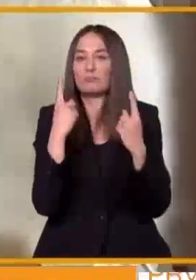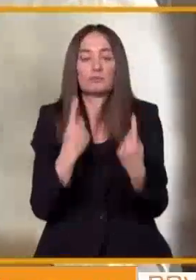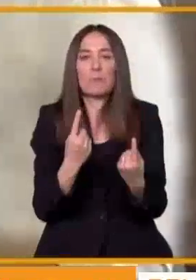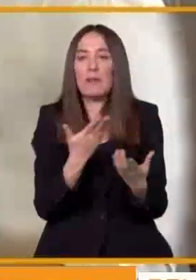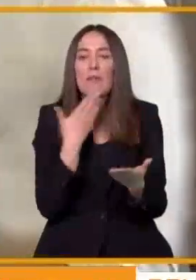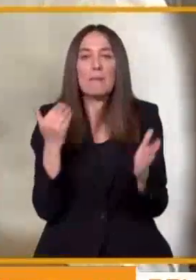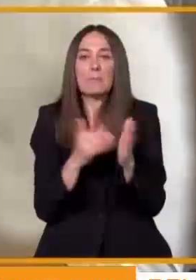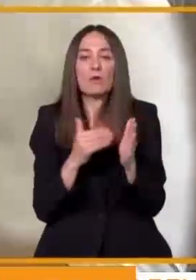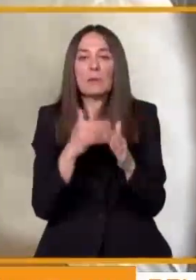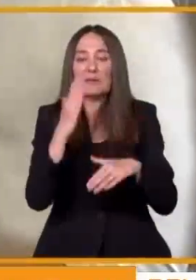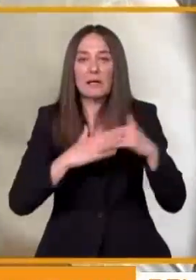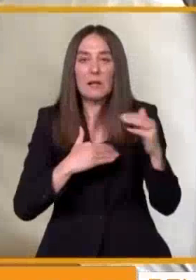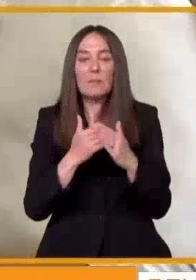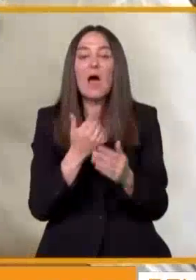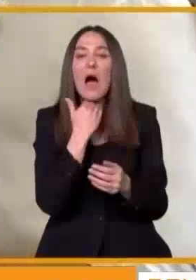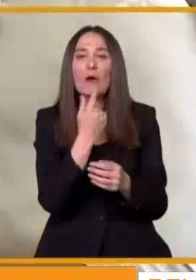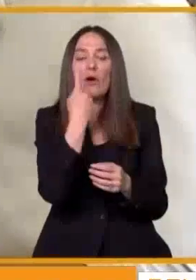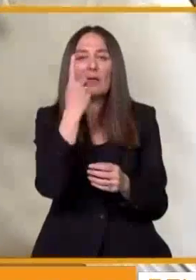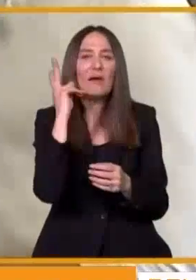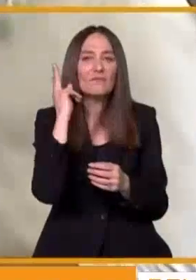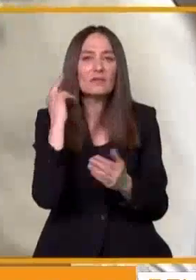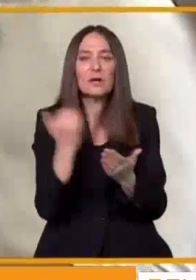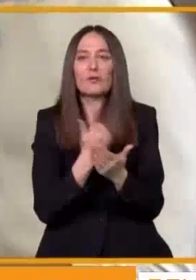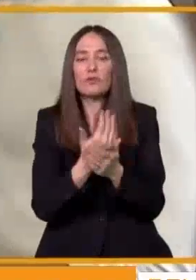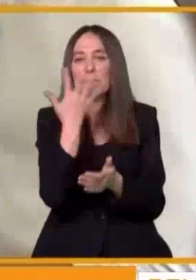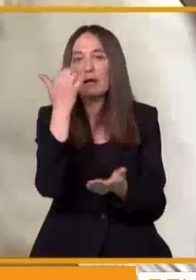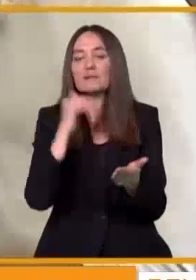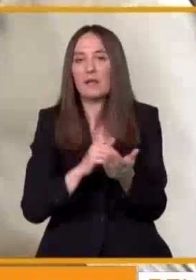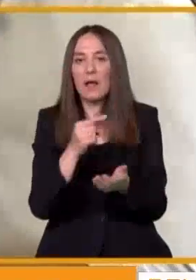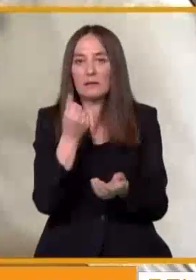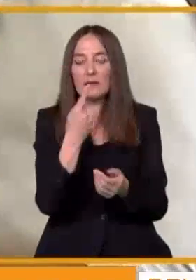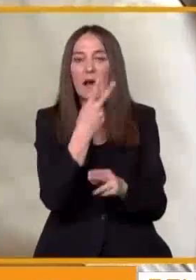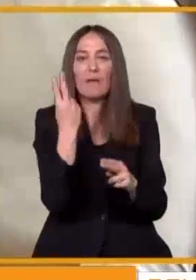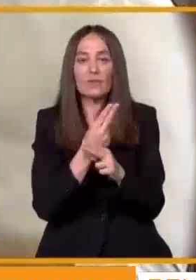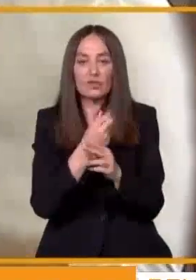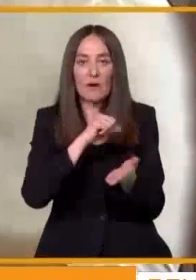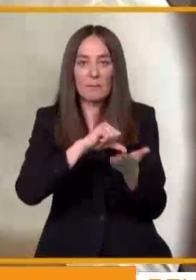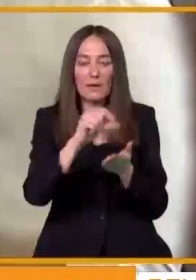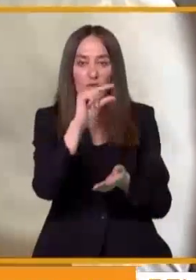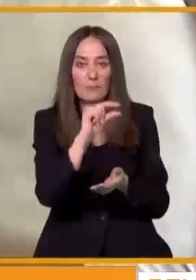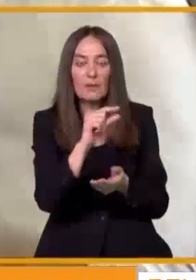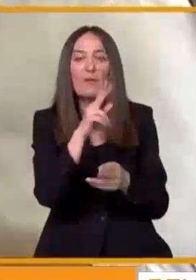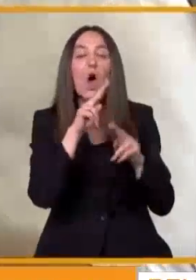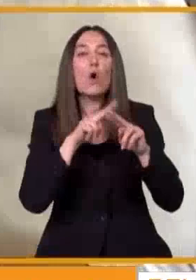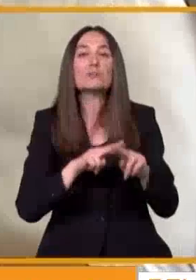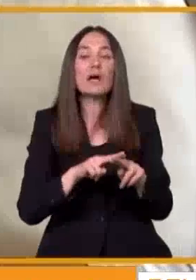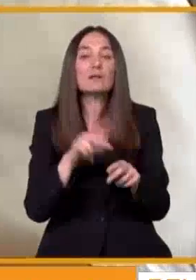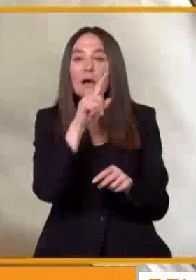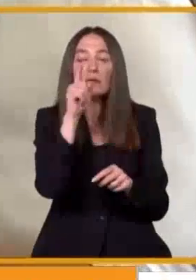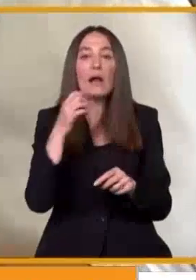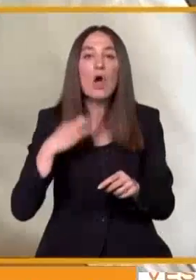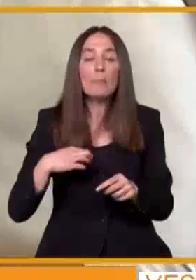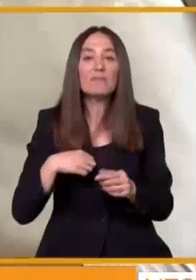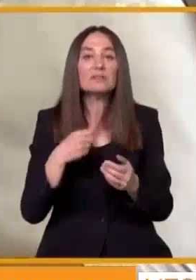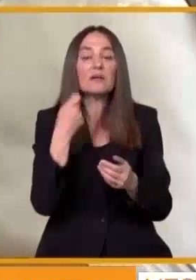za određenim zanimanjima. Ako recimo jedan frizer zarađuje 50.000 dinara, država plaća minimalac, ostatak, da li je obavezan